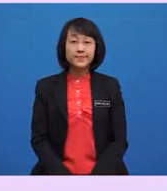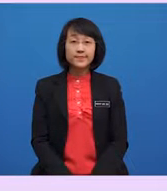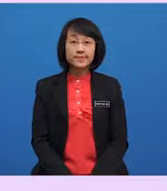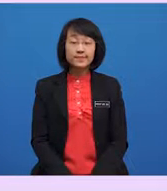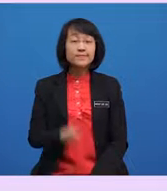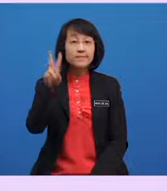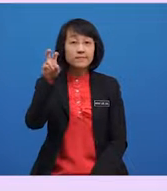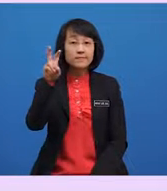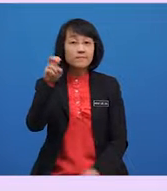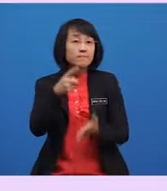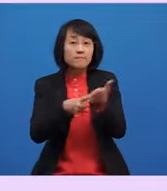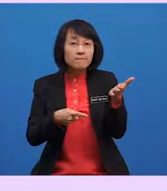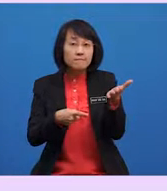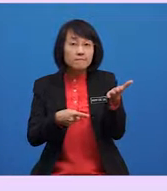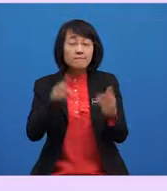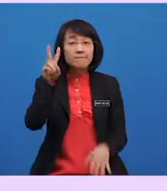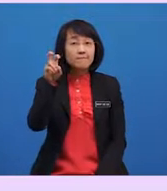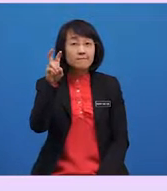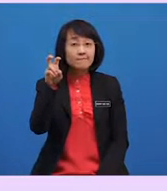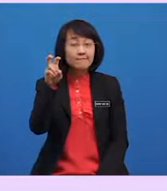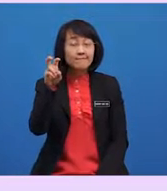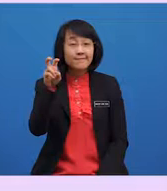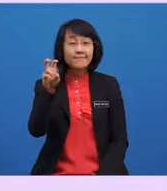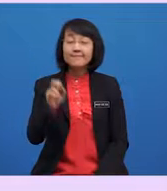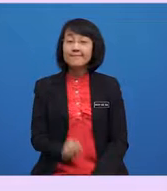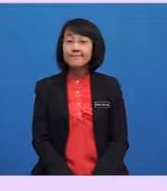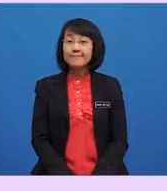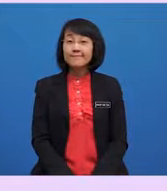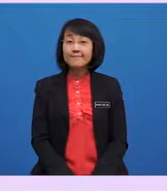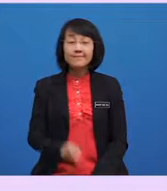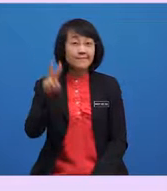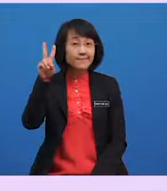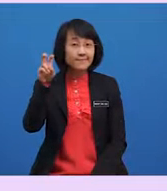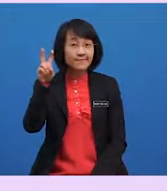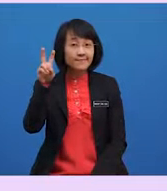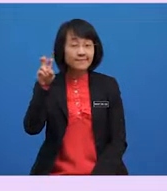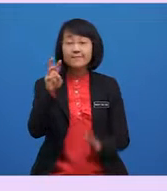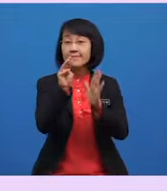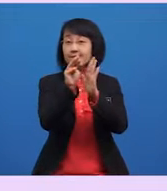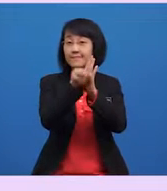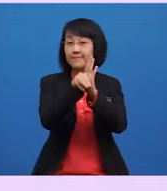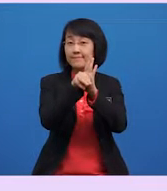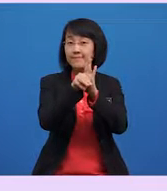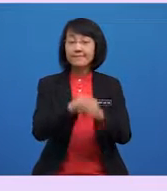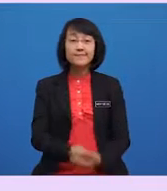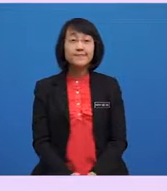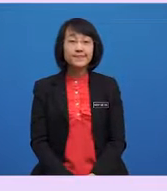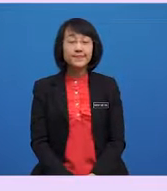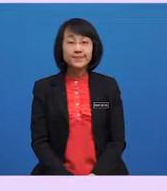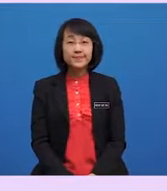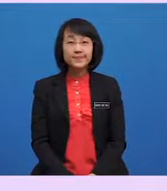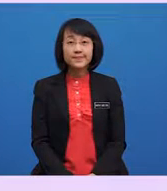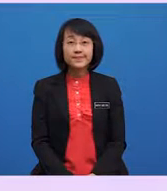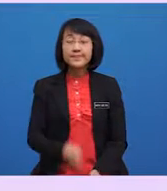itu ialah? Ya betul, 20 minit.